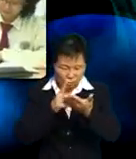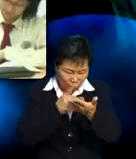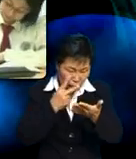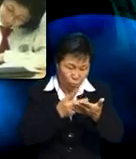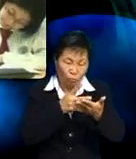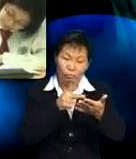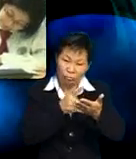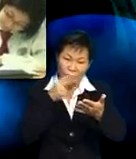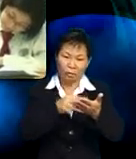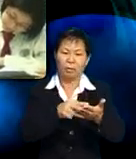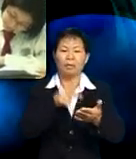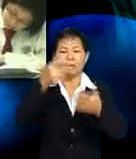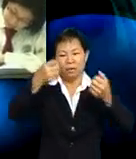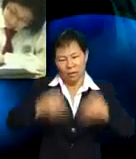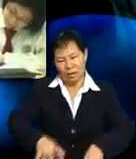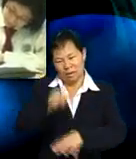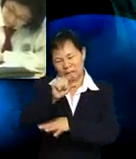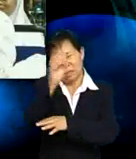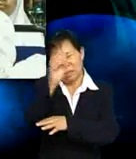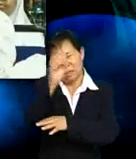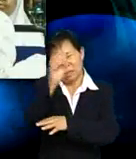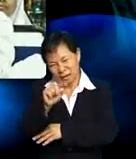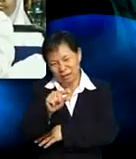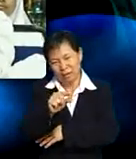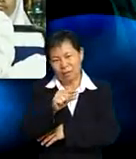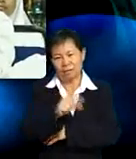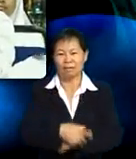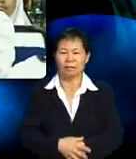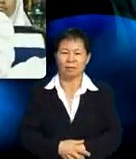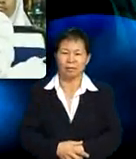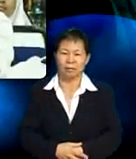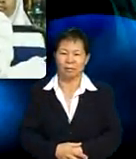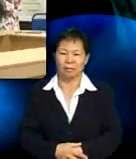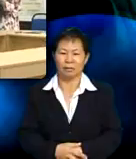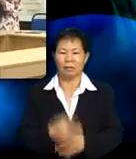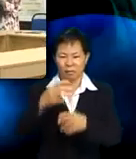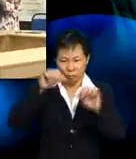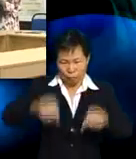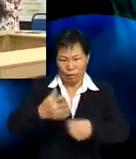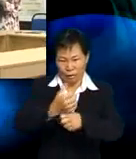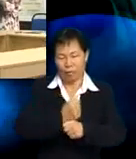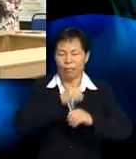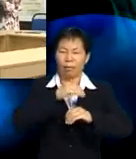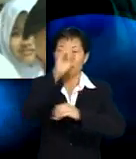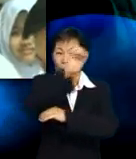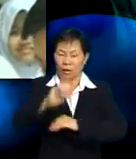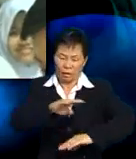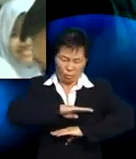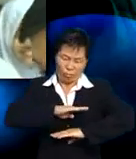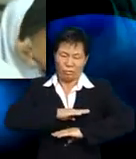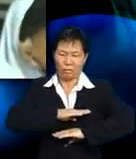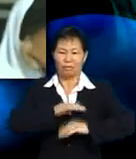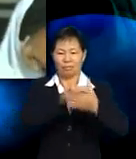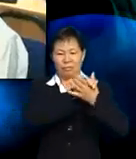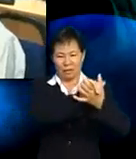teks. Hal ini menyebabkan dia kehilangan sedikit markah. Namun Ezrai layak mendapat markah yang memuaskan. Tahniah.